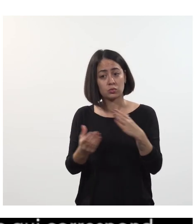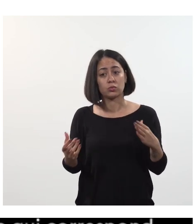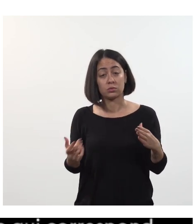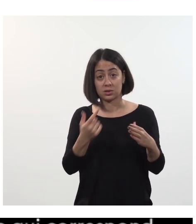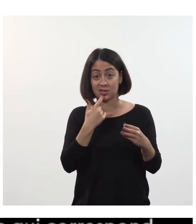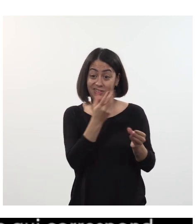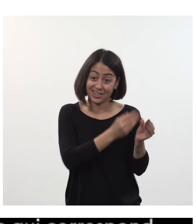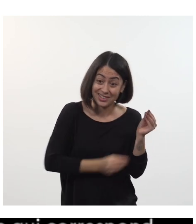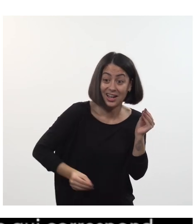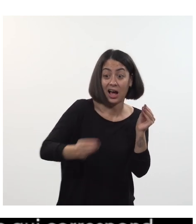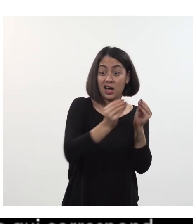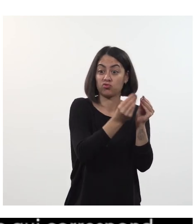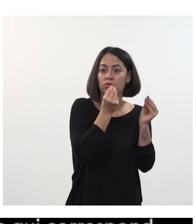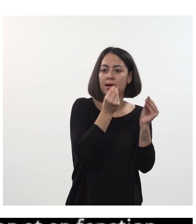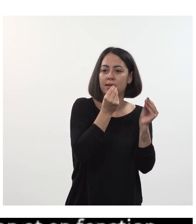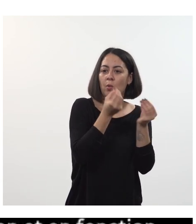d'enrichissement vous devez